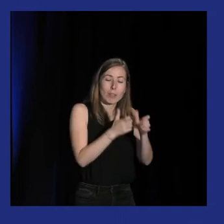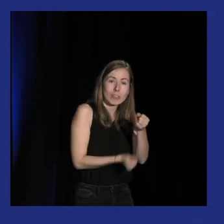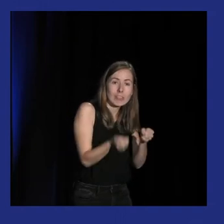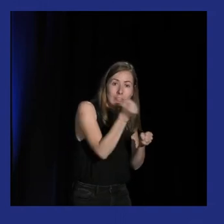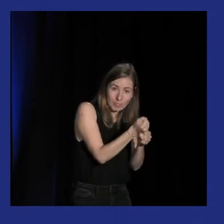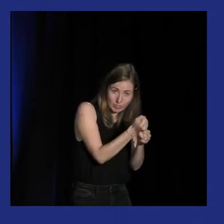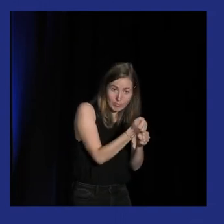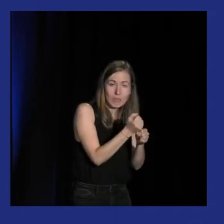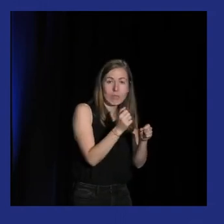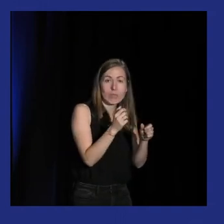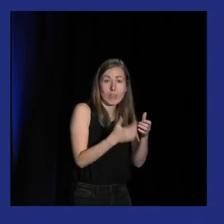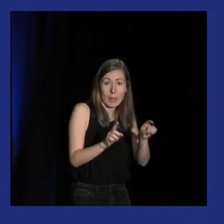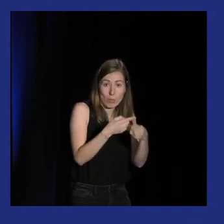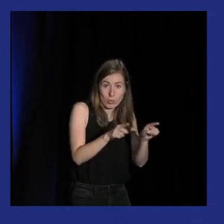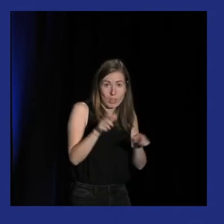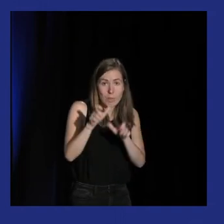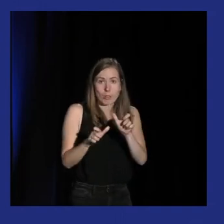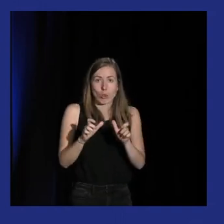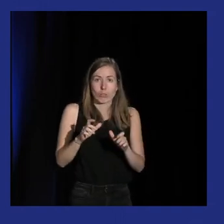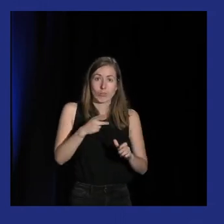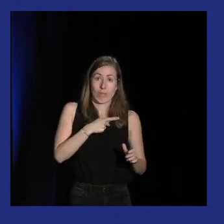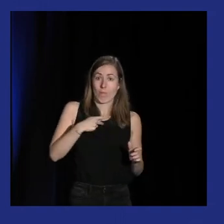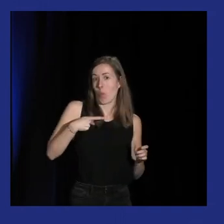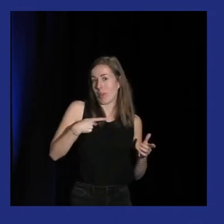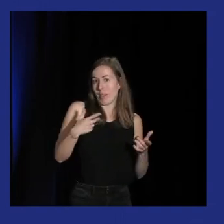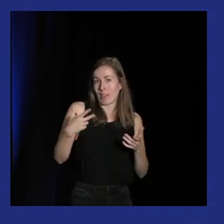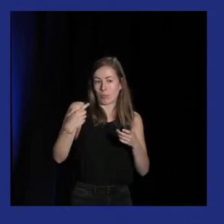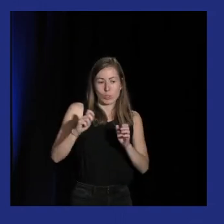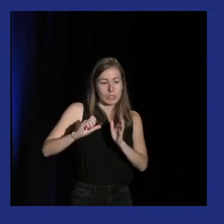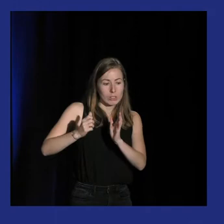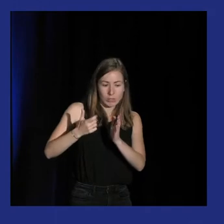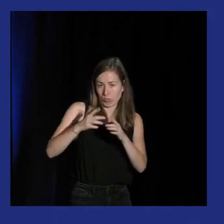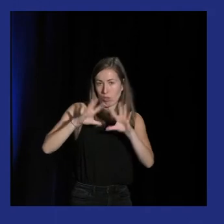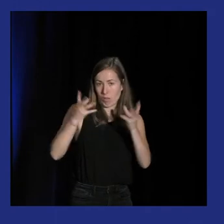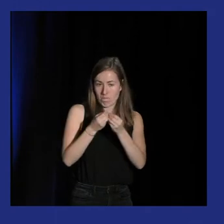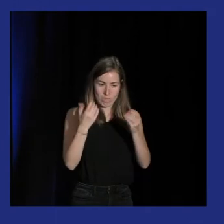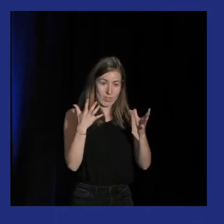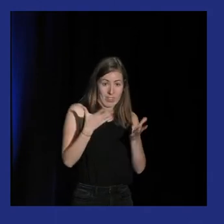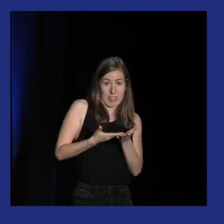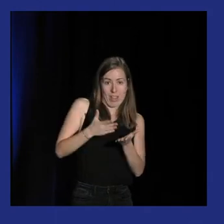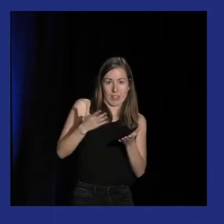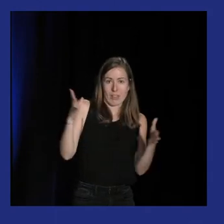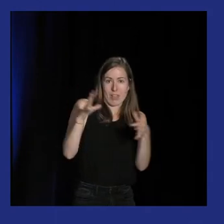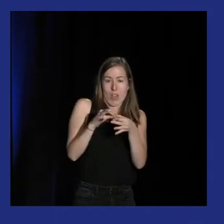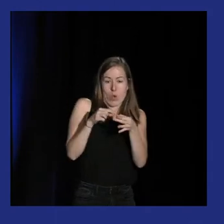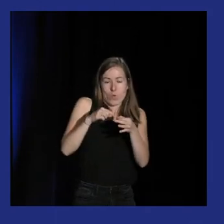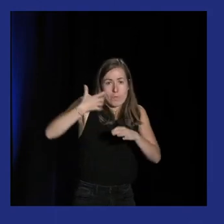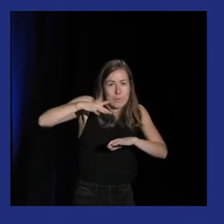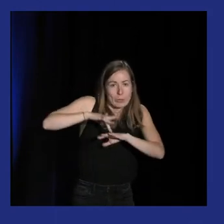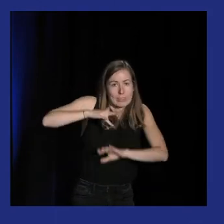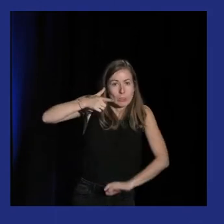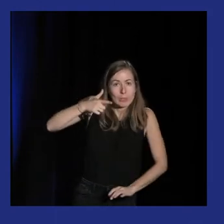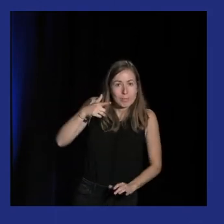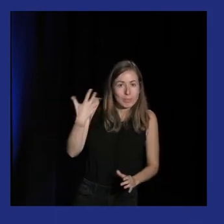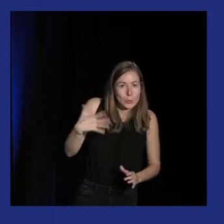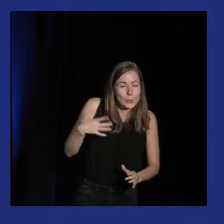ayants droits qui est évidemment un sujet assez critique dans vos dans vos secteurs d'activité voilà vous